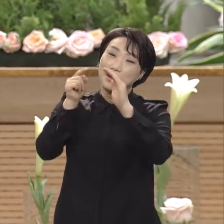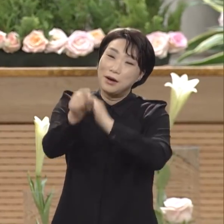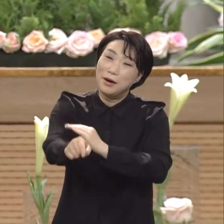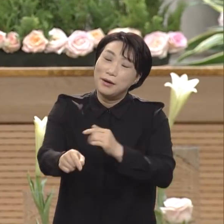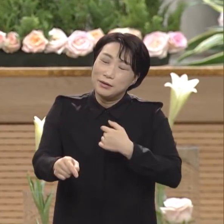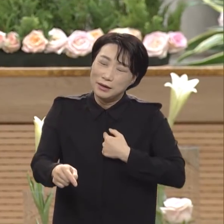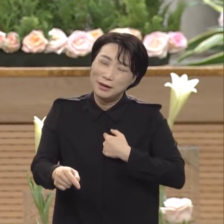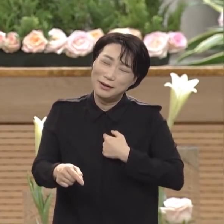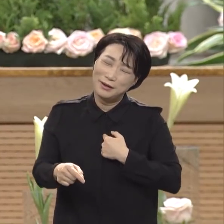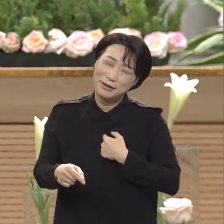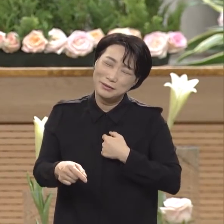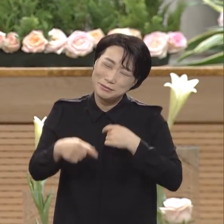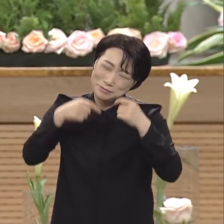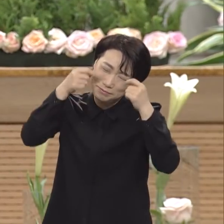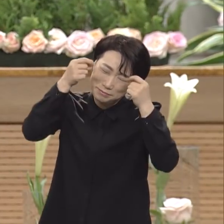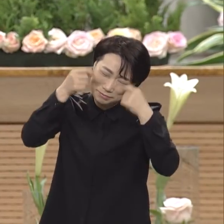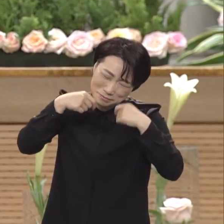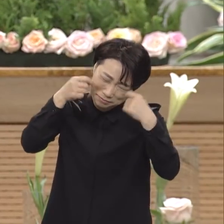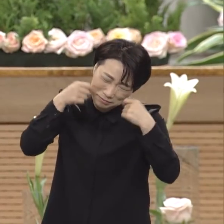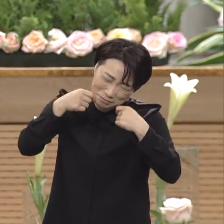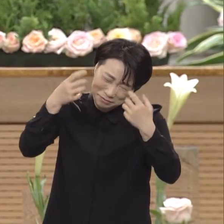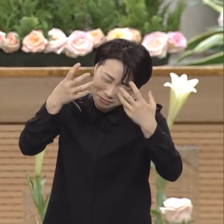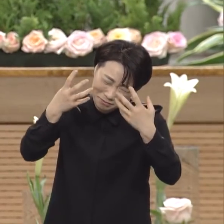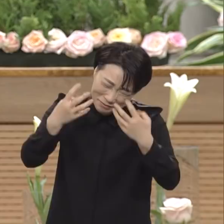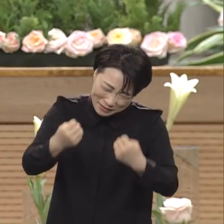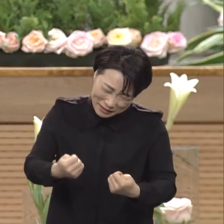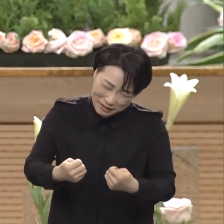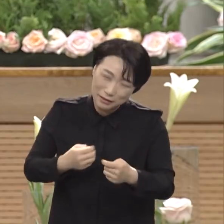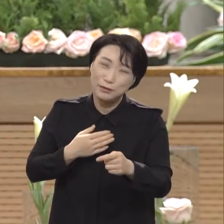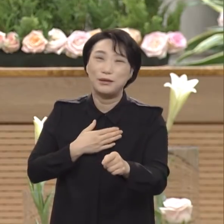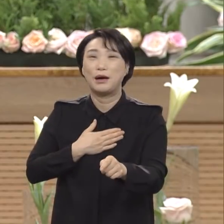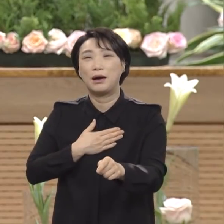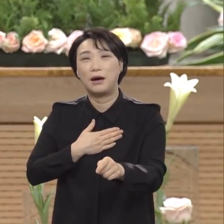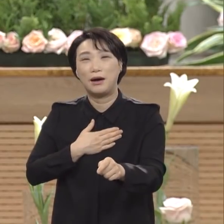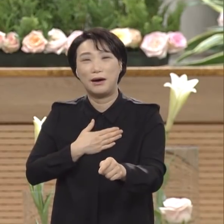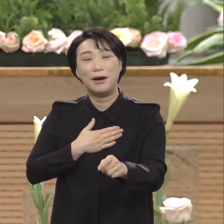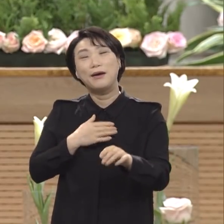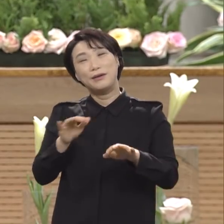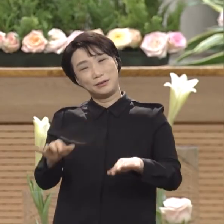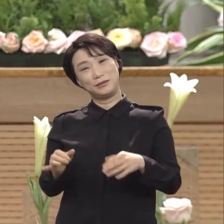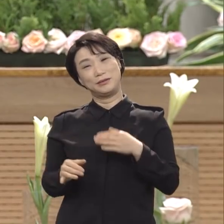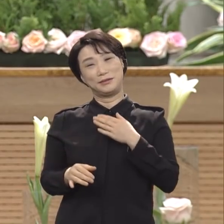한없이 내가 한번 울었어요. 앉아서 언덕에 앉아서. 그랬더니